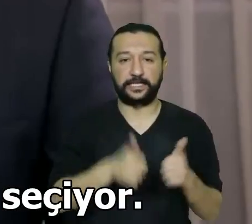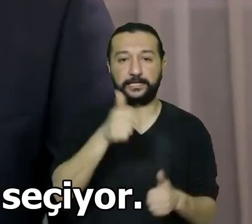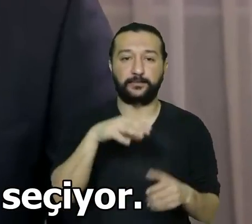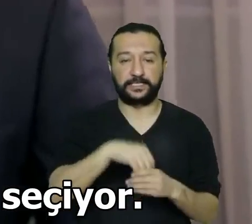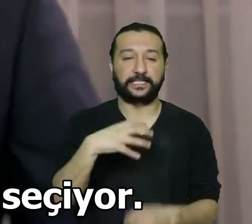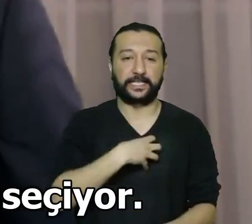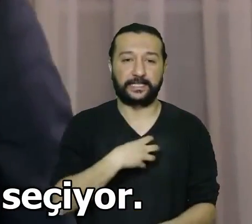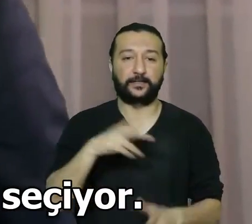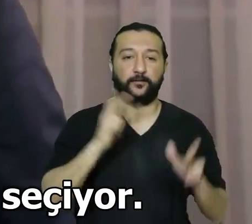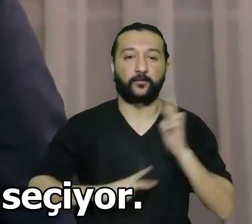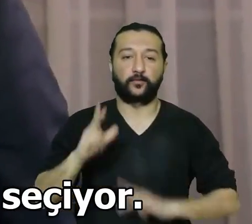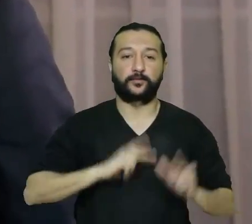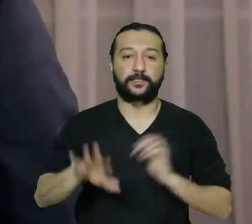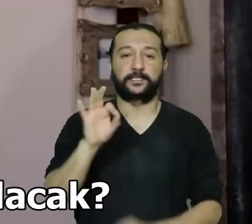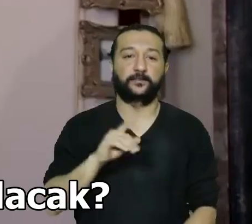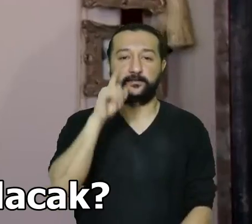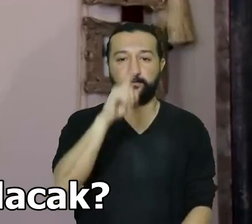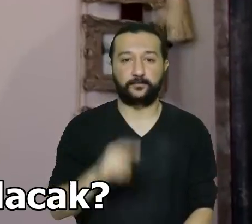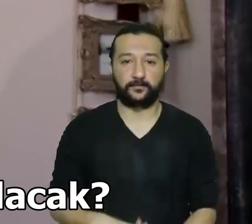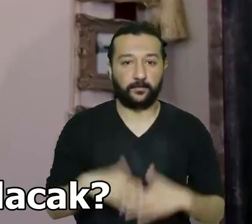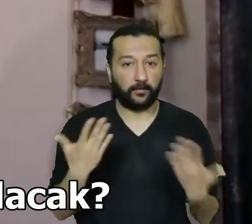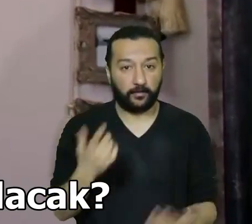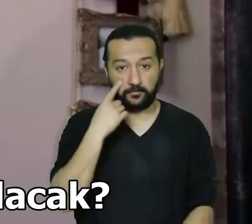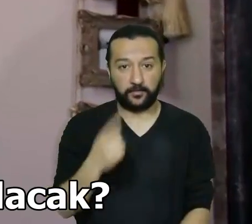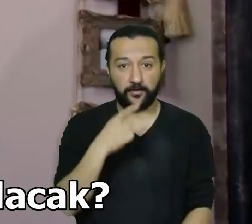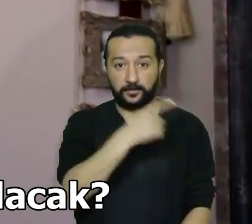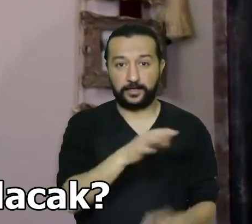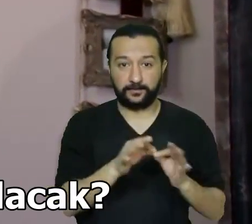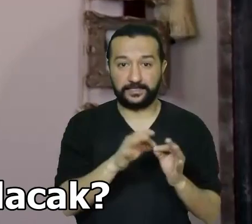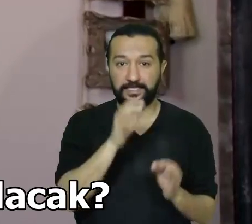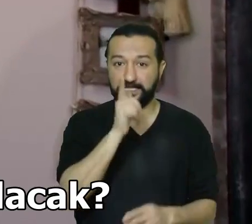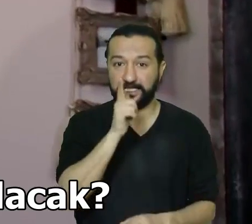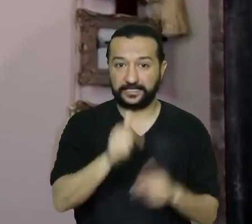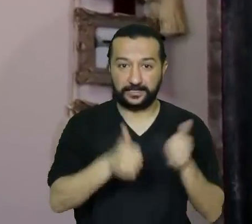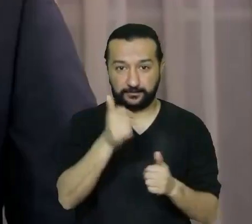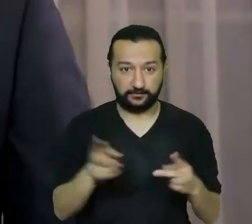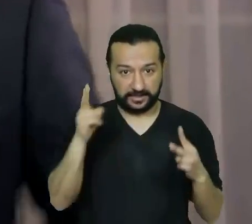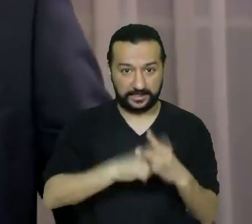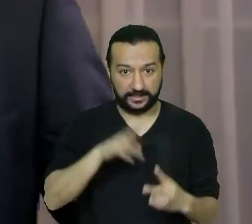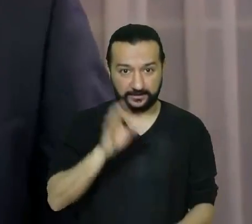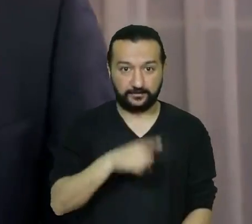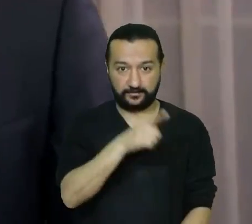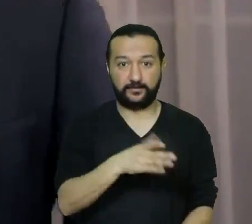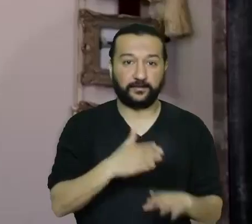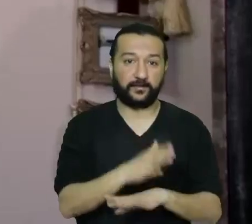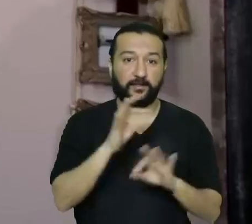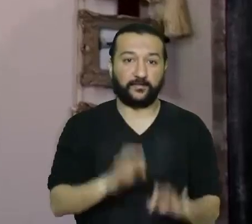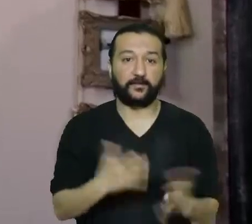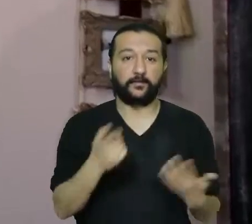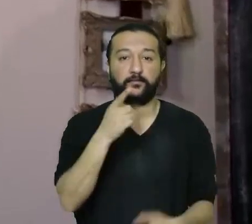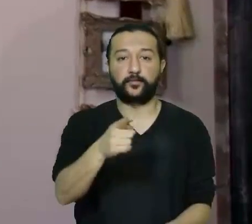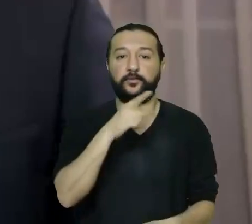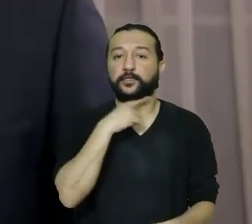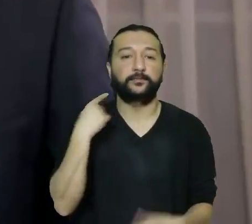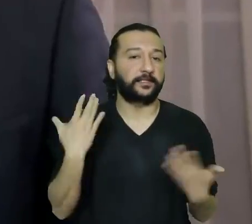yarışma için kendine kostüm seçiyor. Aa! Biricik ses yarışmasına mı katılacak? Evet. İyi de bu